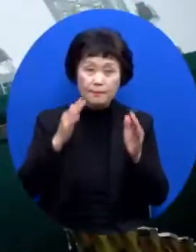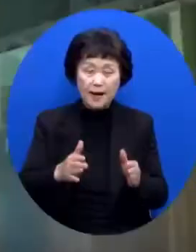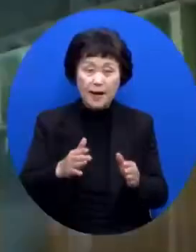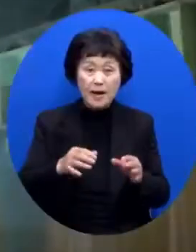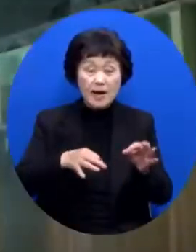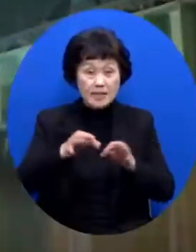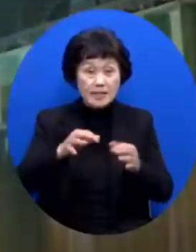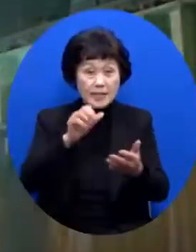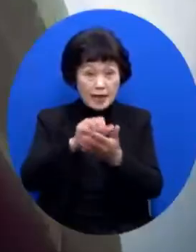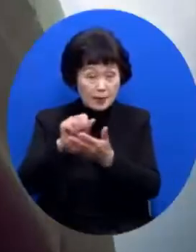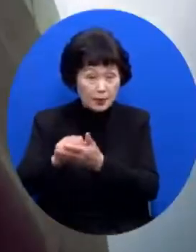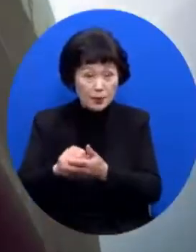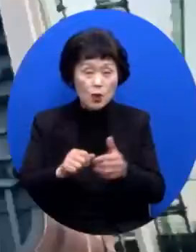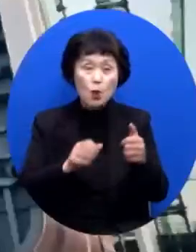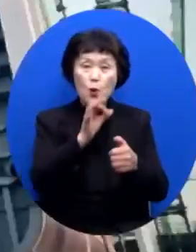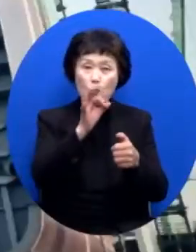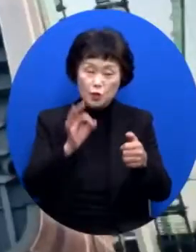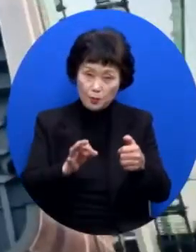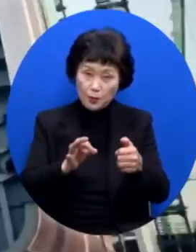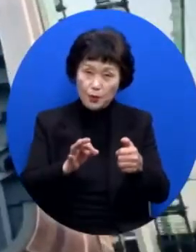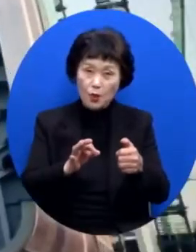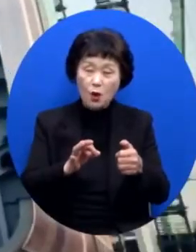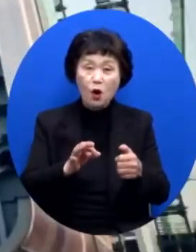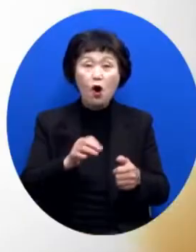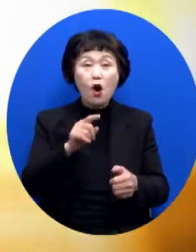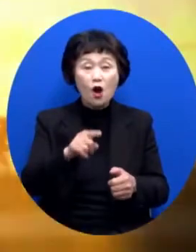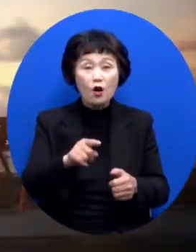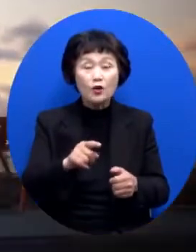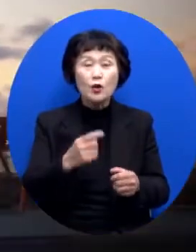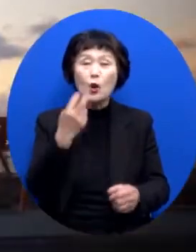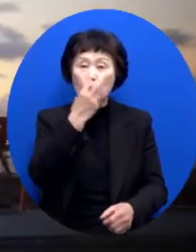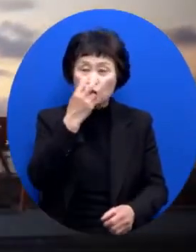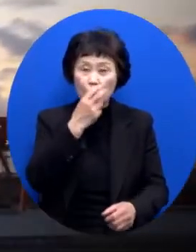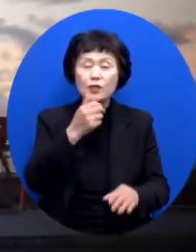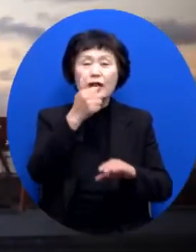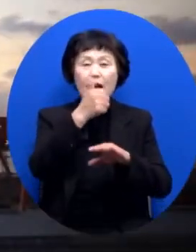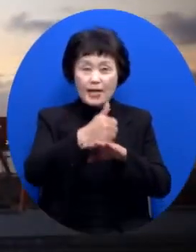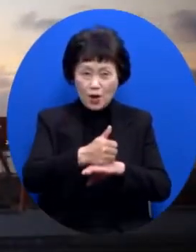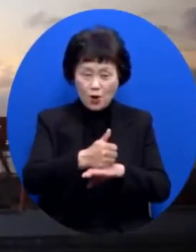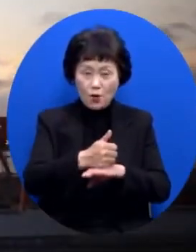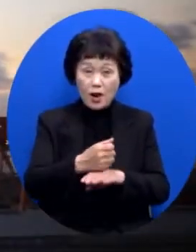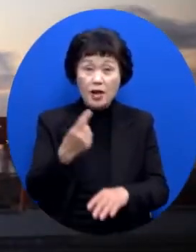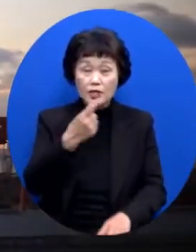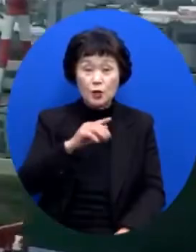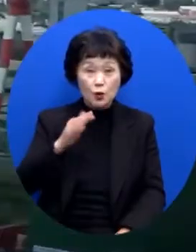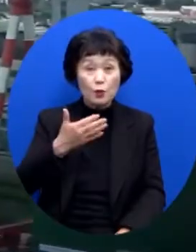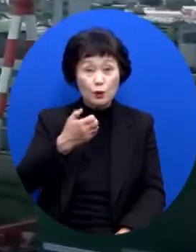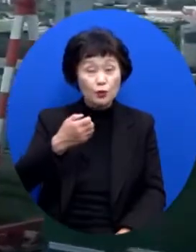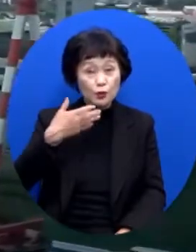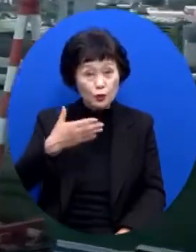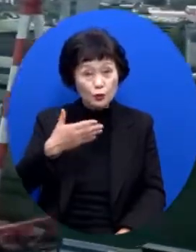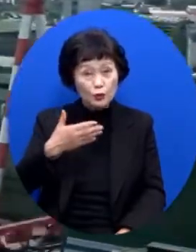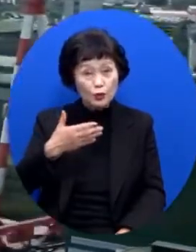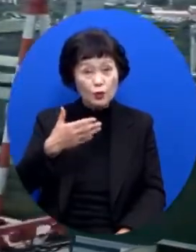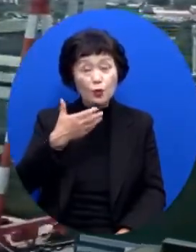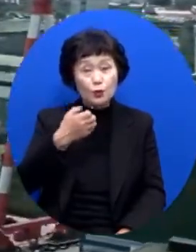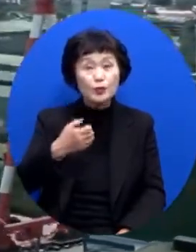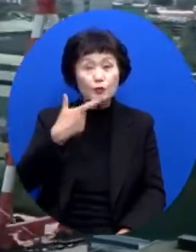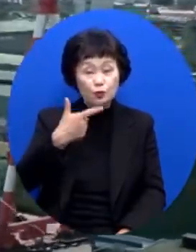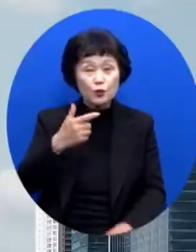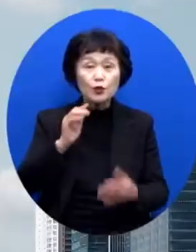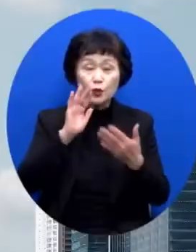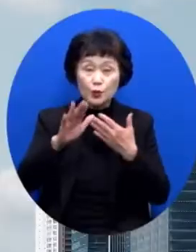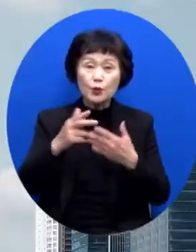시장 점유율이 50%에 달하는 것도 클락슨 리서치가 집계를 시작한 1996년 이후 26년 만에 처음입니다.